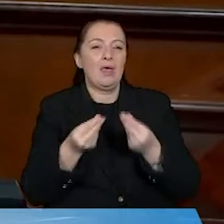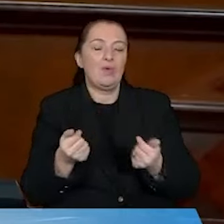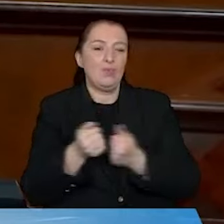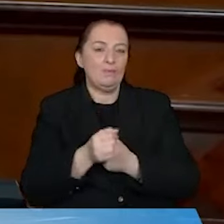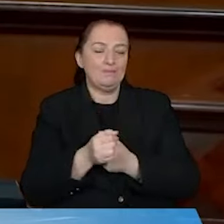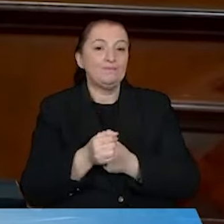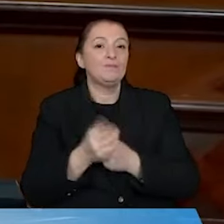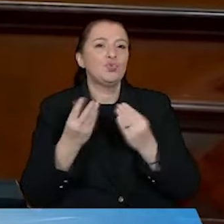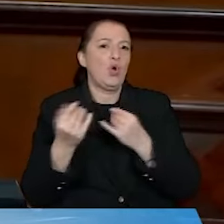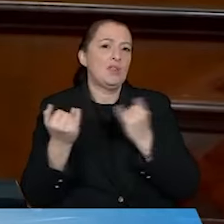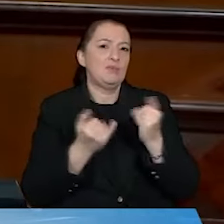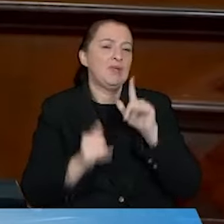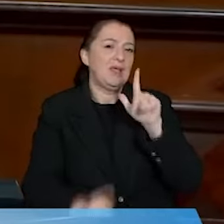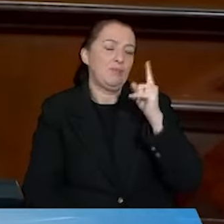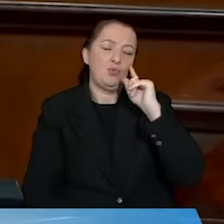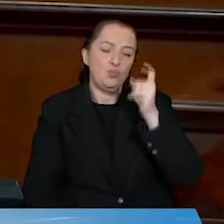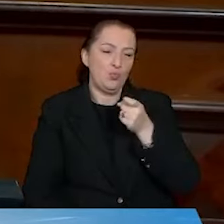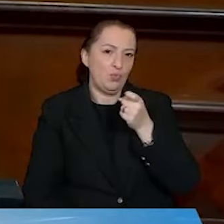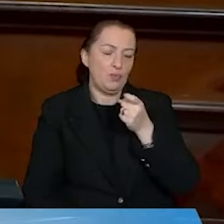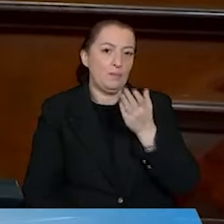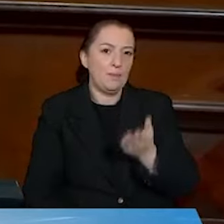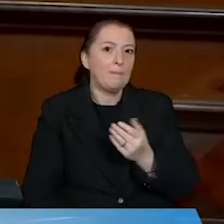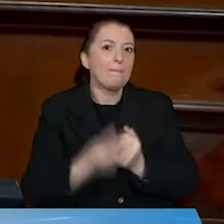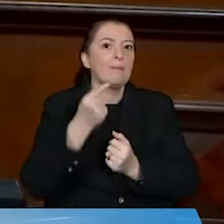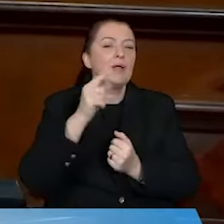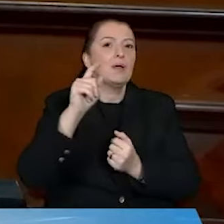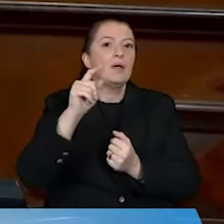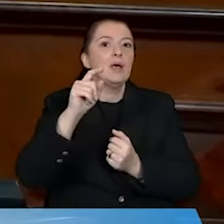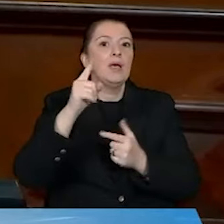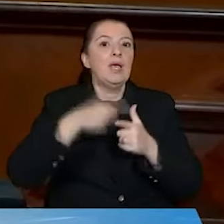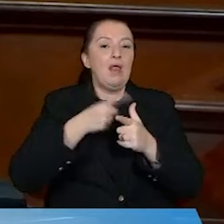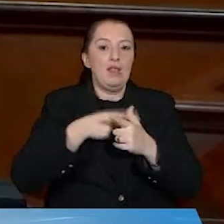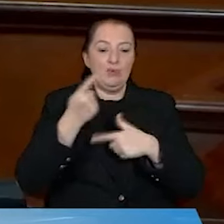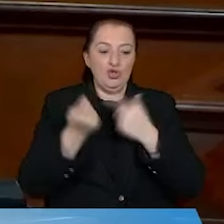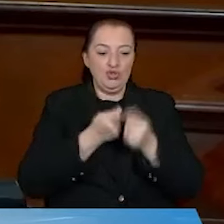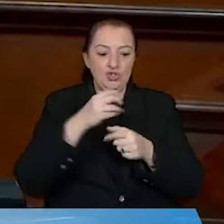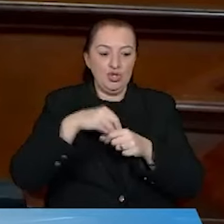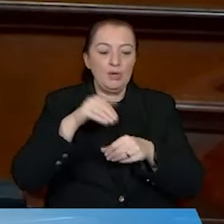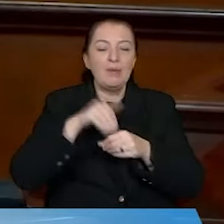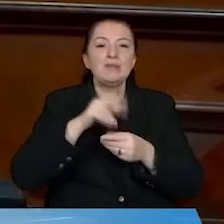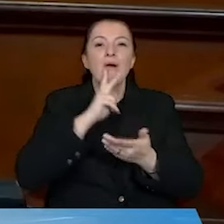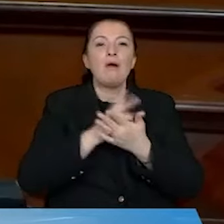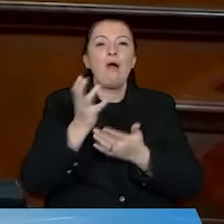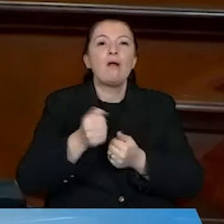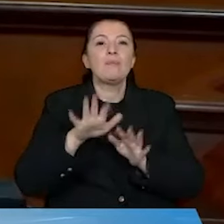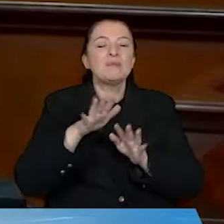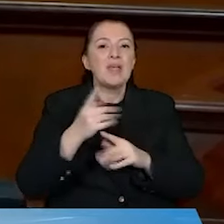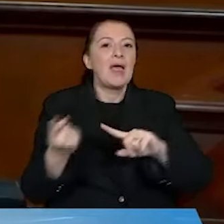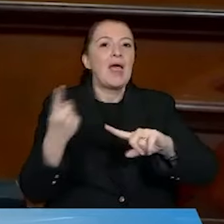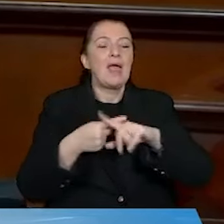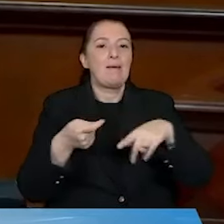tartışılması gereken bir bulgu daha. Finansal kiralama işlemleri için meclis kararı alınmaması ve ek mali